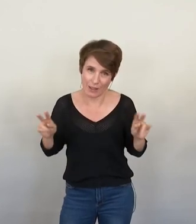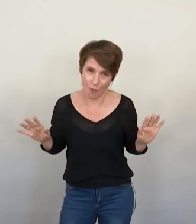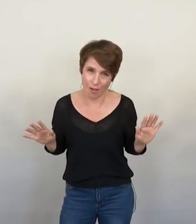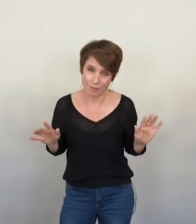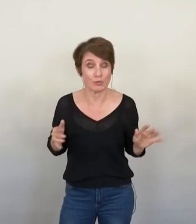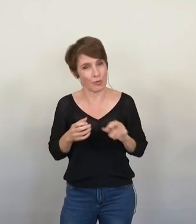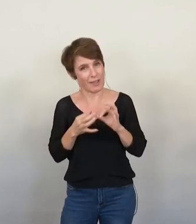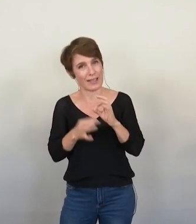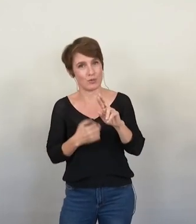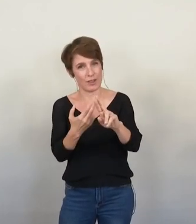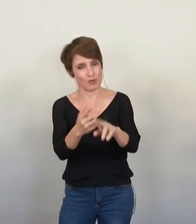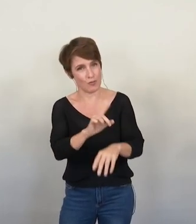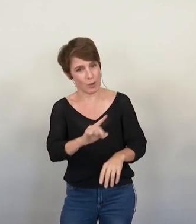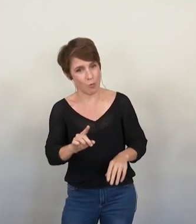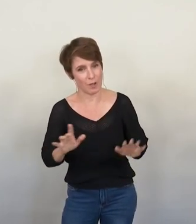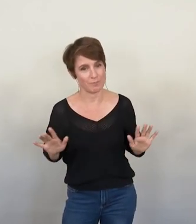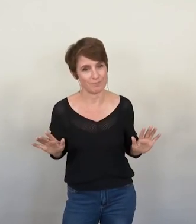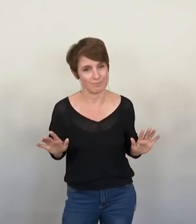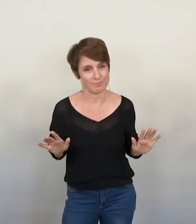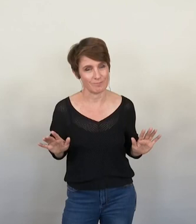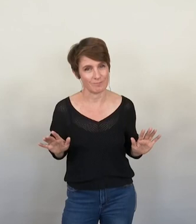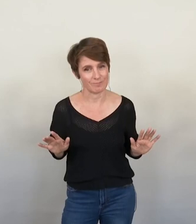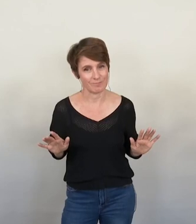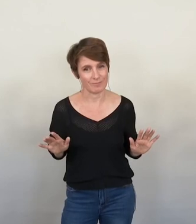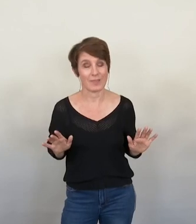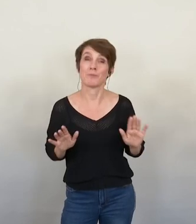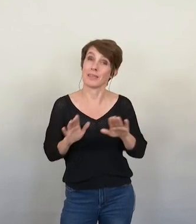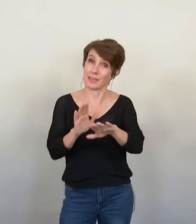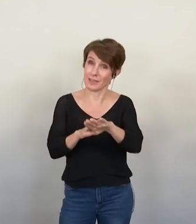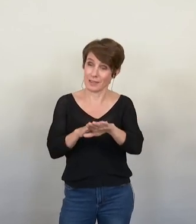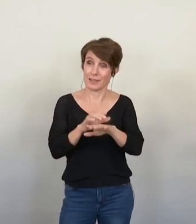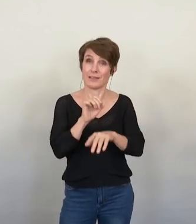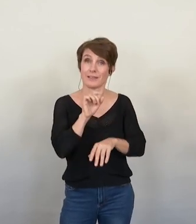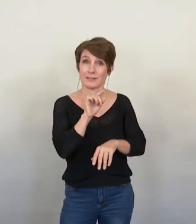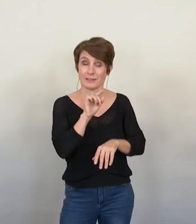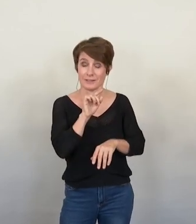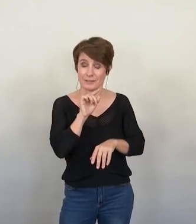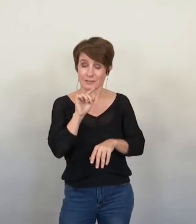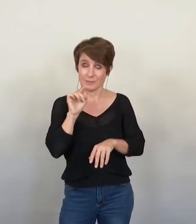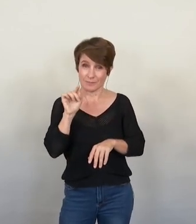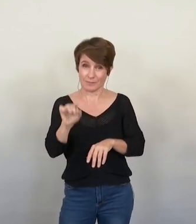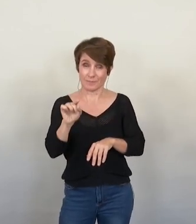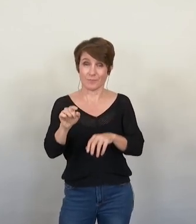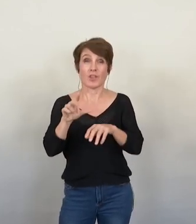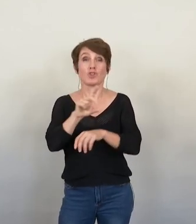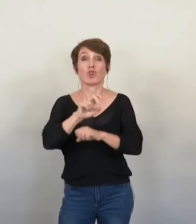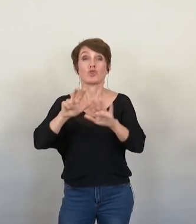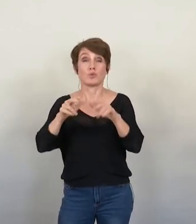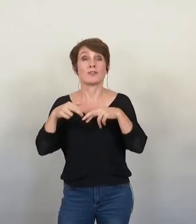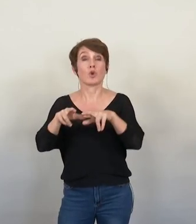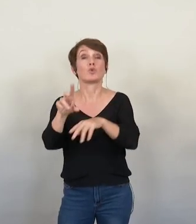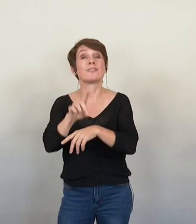questions voilà en tout en notant que 38 ça n'est pas un squat il y a une convention euh qui qui qui nous